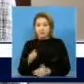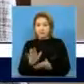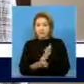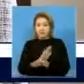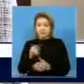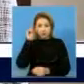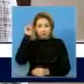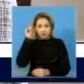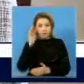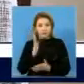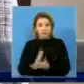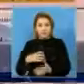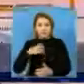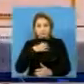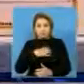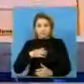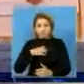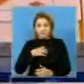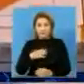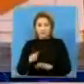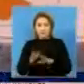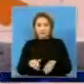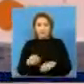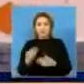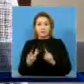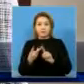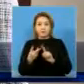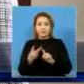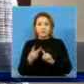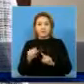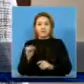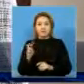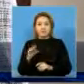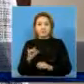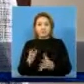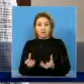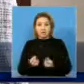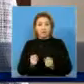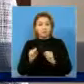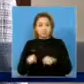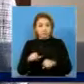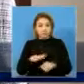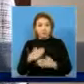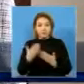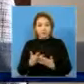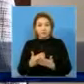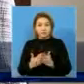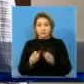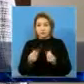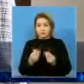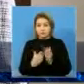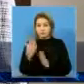бар. Оқудың маңызы зор. Және одан кейін олардың біріншіден грант алуына мүмкіндік бар. Биыл гранттың сомасы өсті